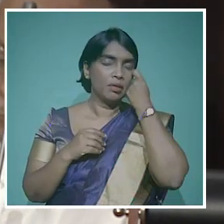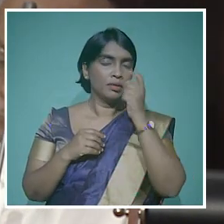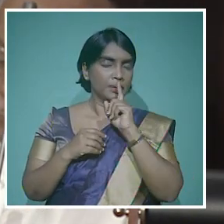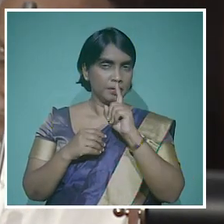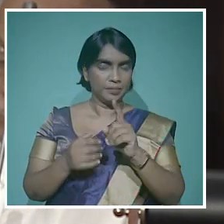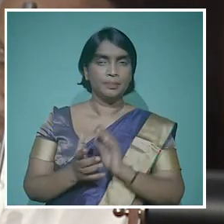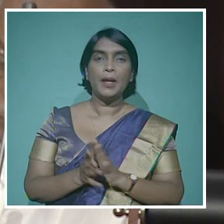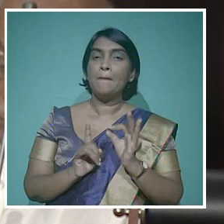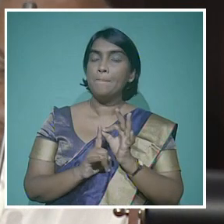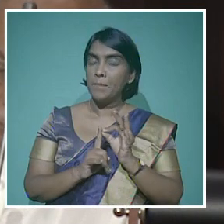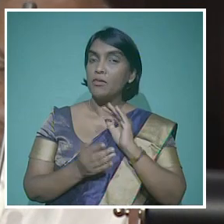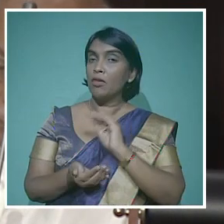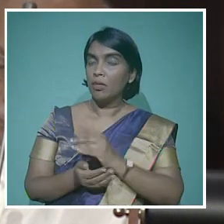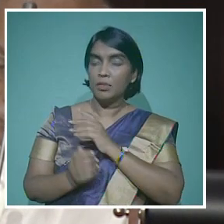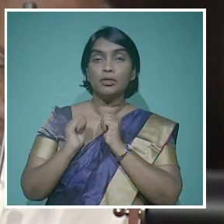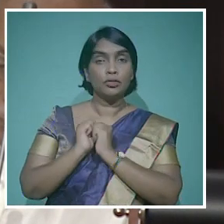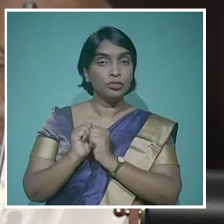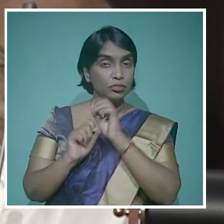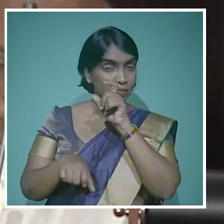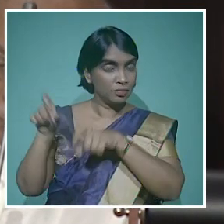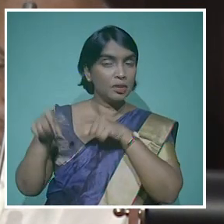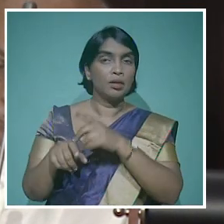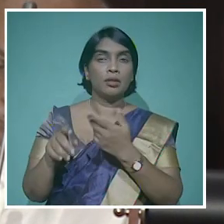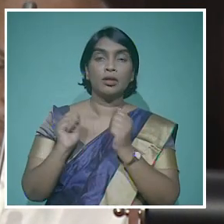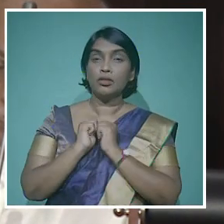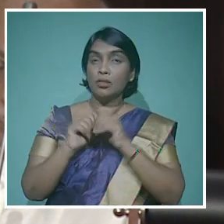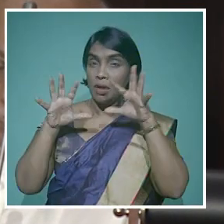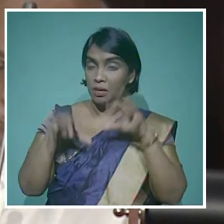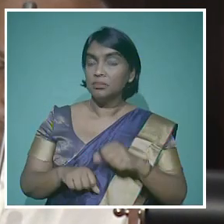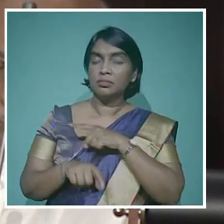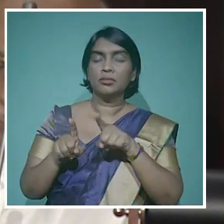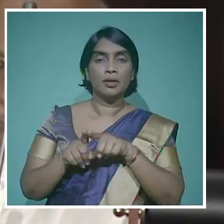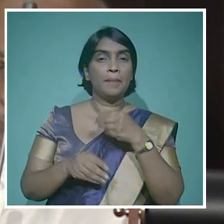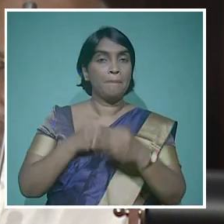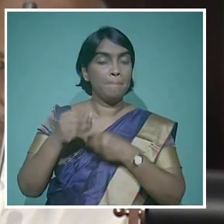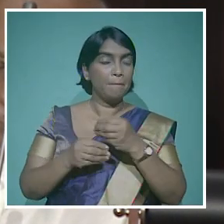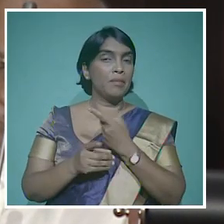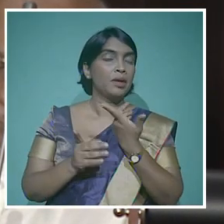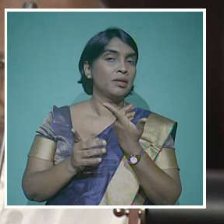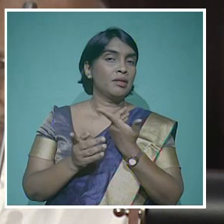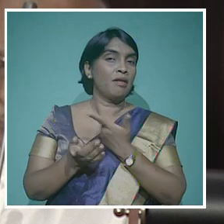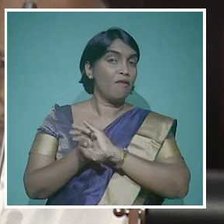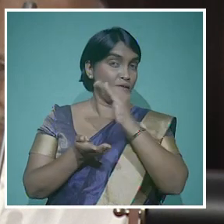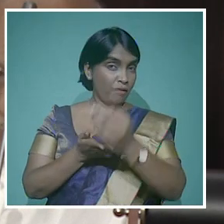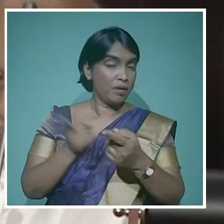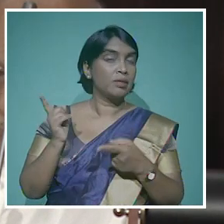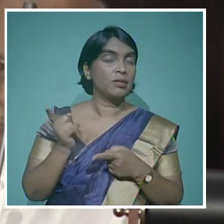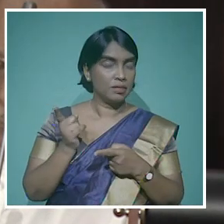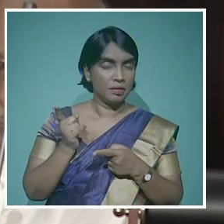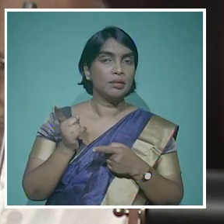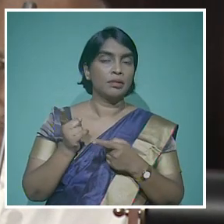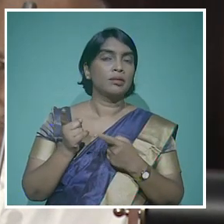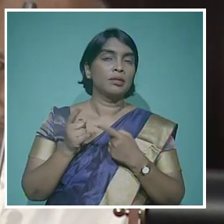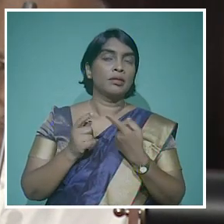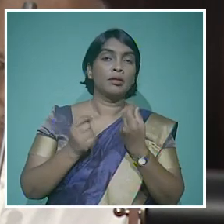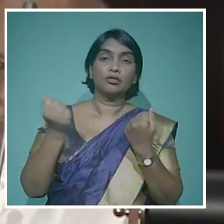කරනවා. පෞද්ගලික අංශයේ සේවකයන් සඳහා සේවා යෝජකයන් වෙනුවෙන් සේවක භාරකාර අද අරමුදල වෙත